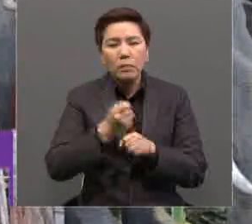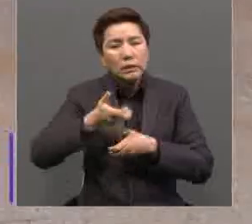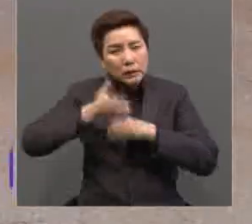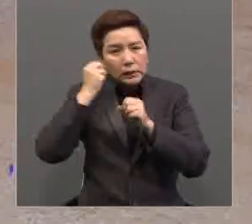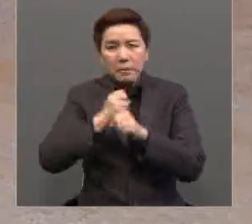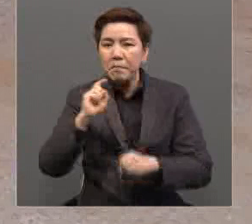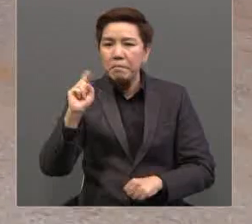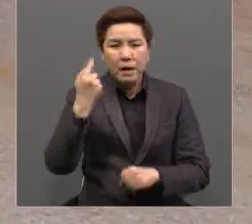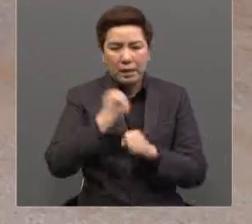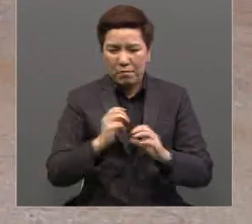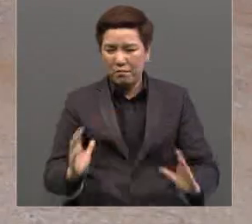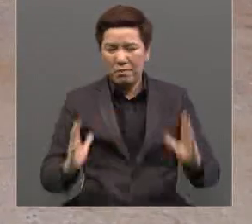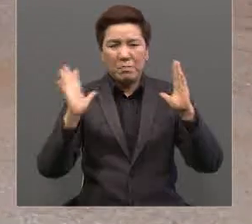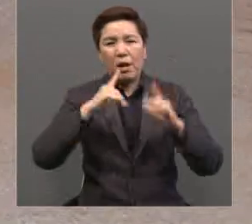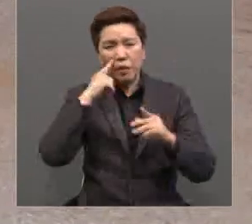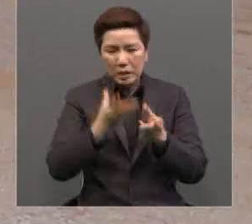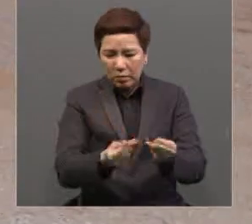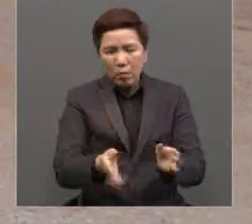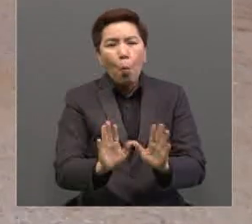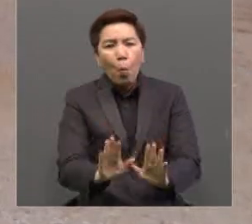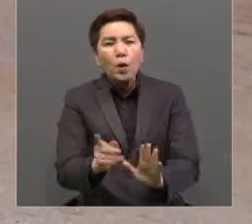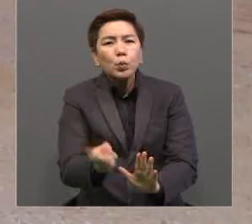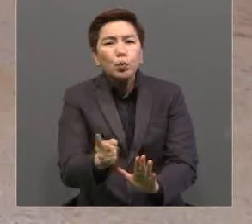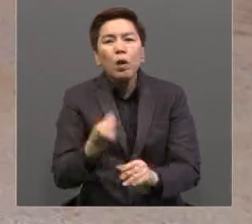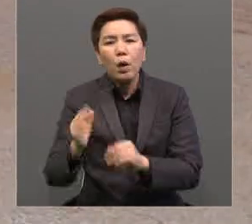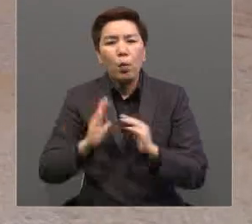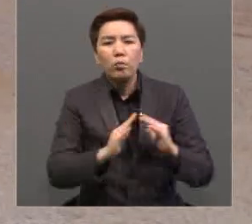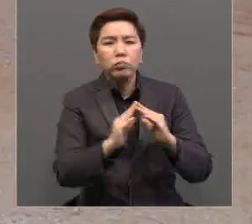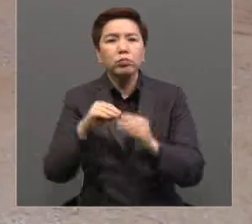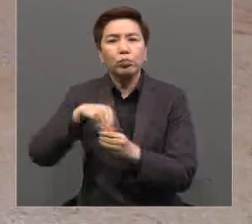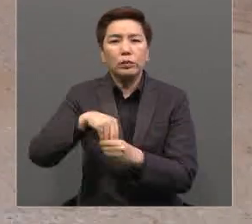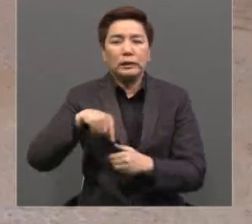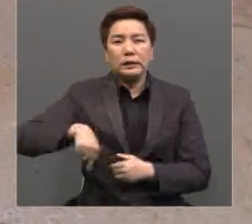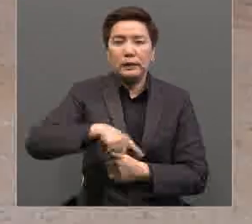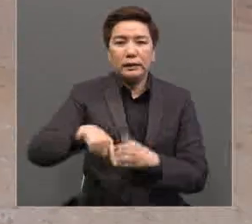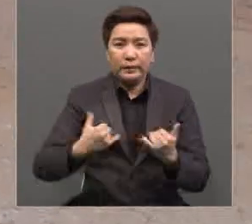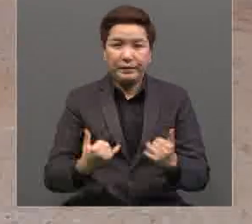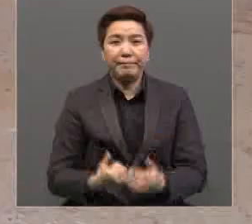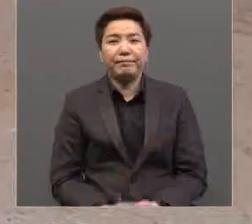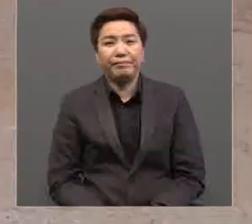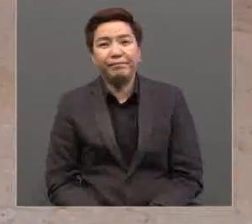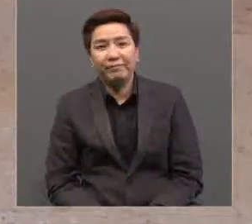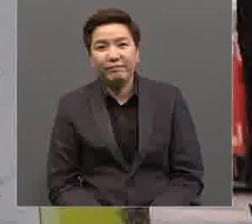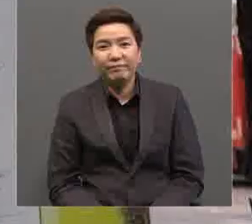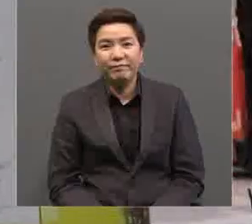ทบทวนการก่อสร้างแล้วก็ขอคืนพื้นที่ให้กับชาวมันจะคีรีด้วยค่ะ